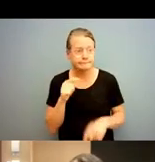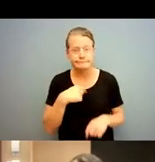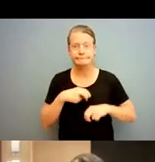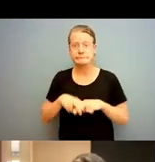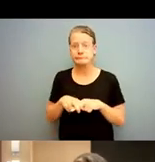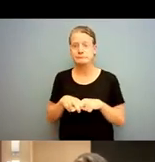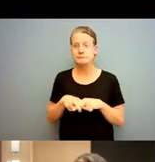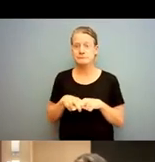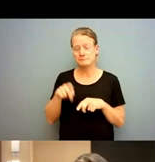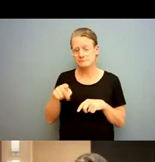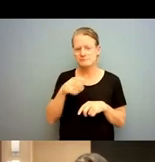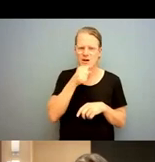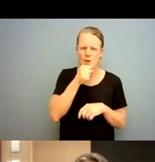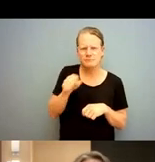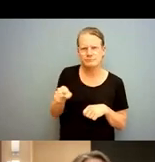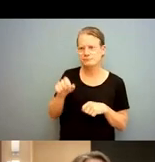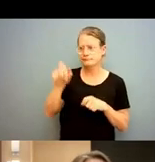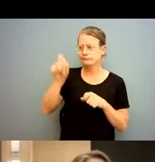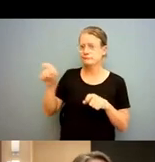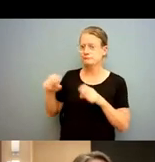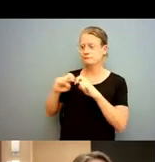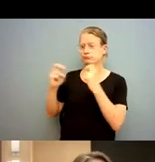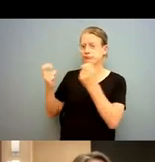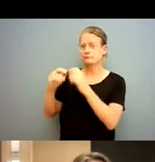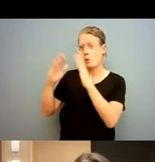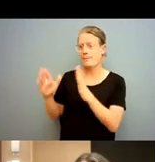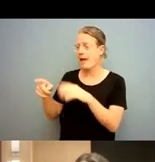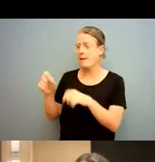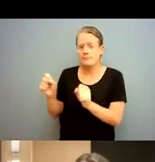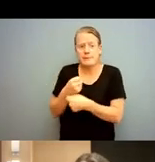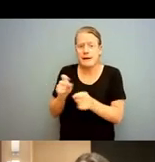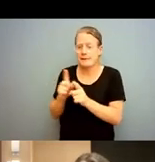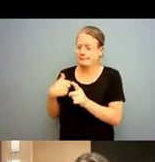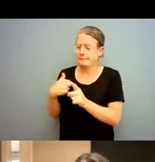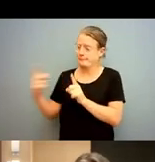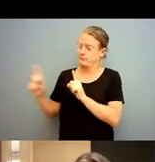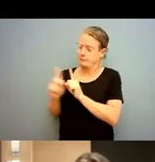vääräs tai muistopuhtsi piirasla huksejuvon ja ornejuvon.